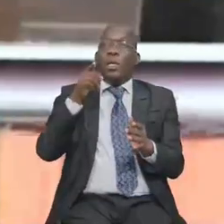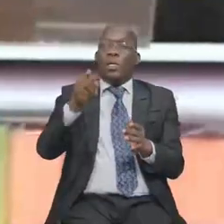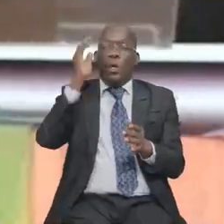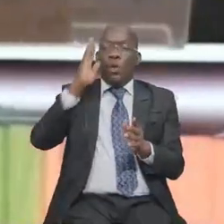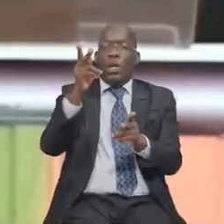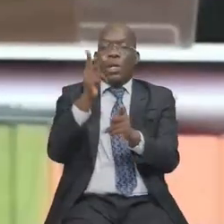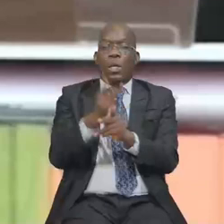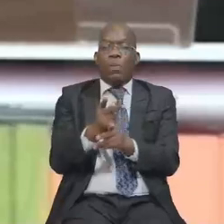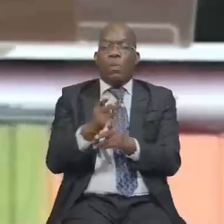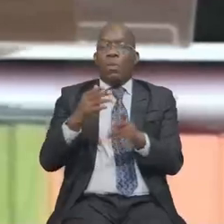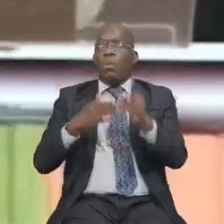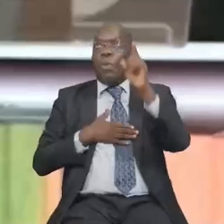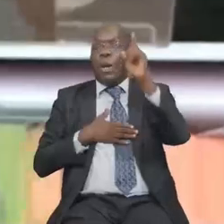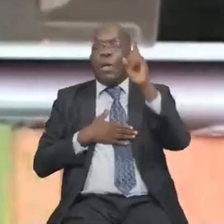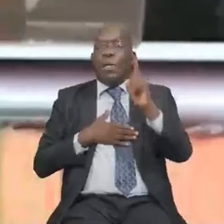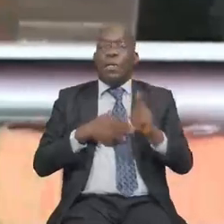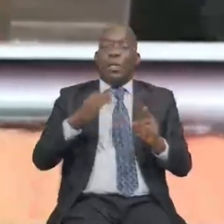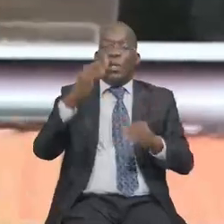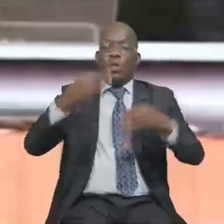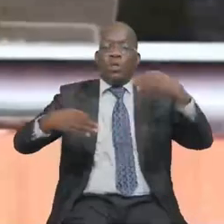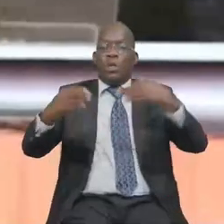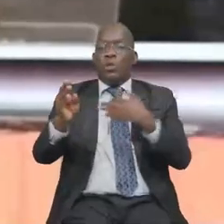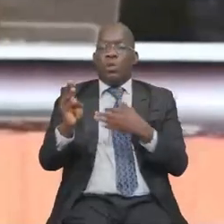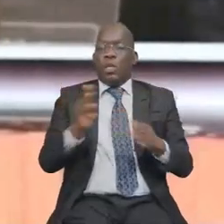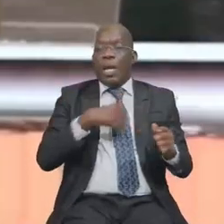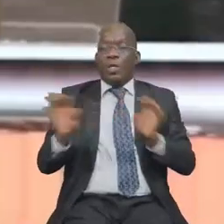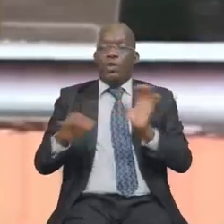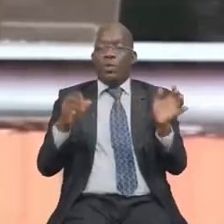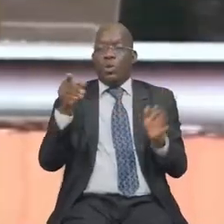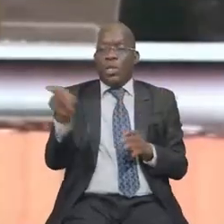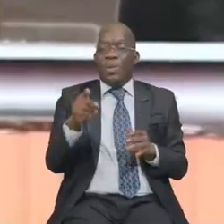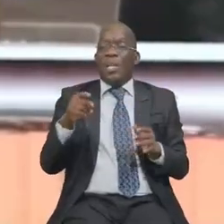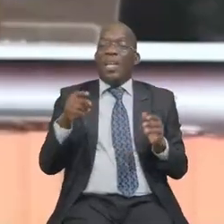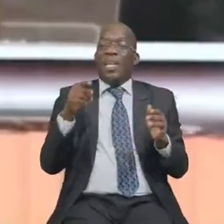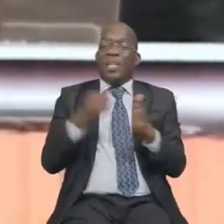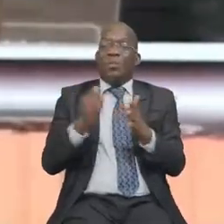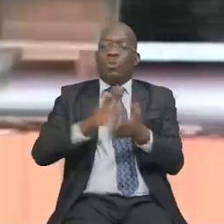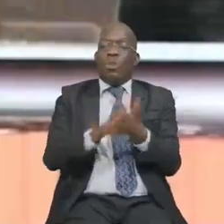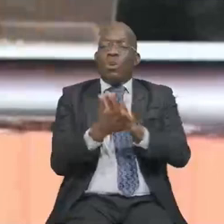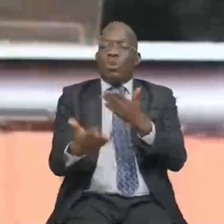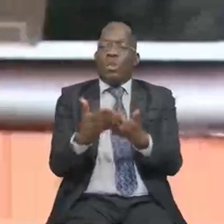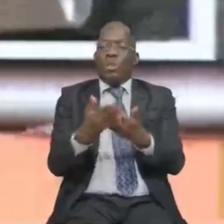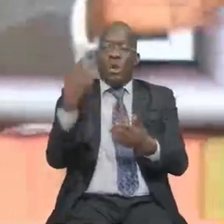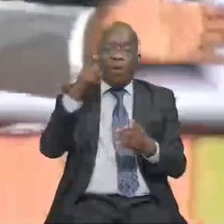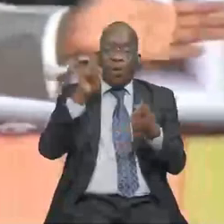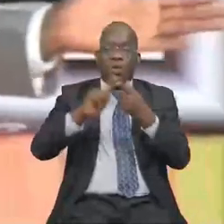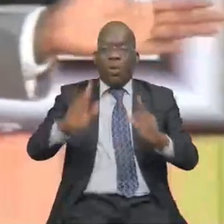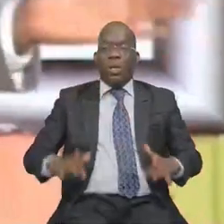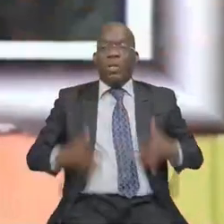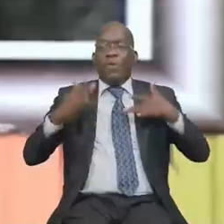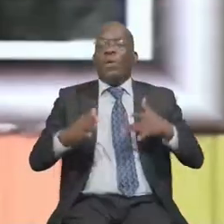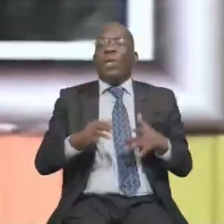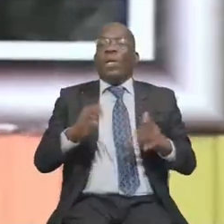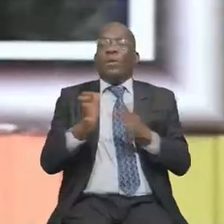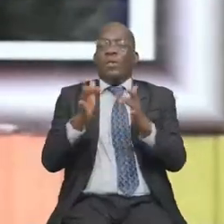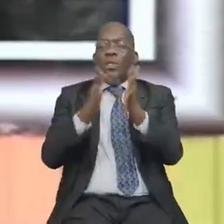lois. Ce serait facile pour toi de mener la vie chrétienne. Quand il te donne un cœur nouveau et un